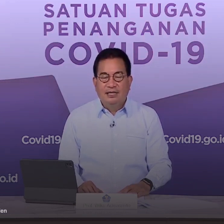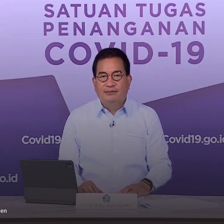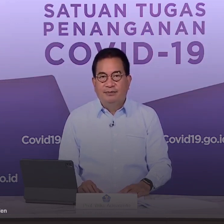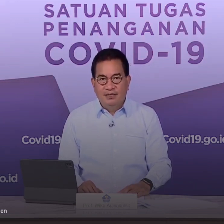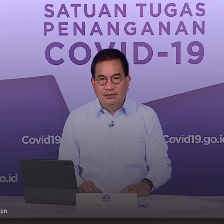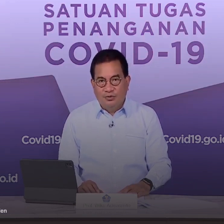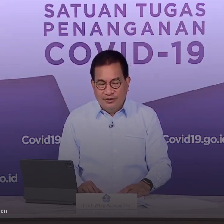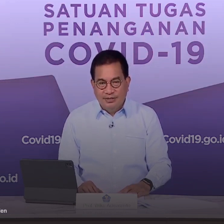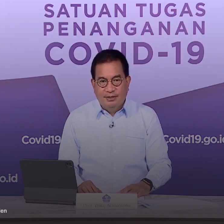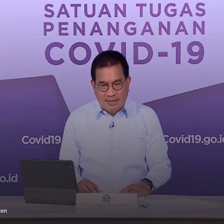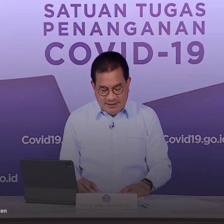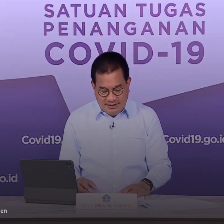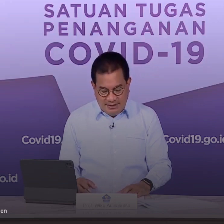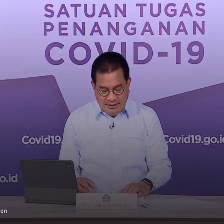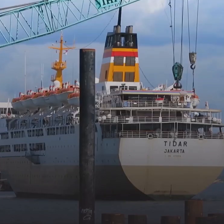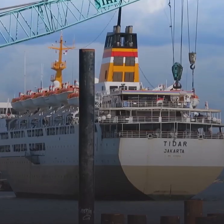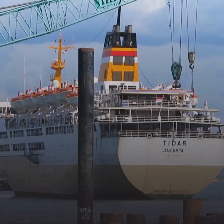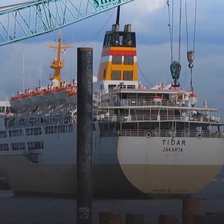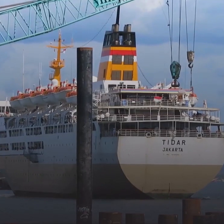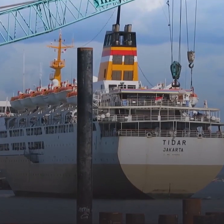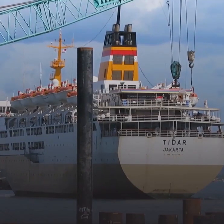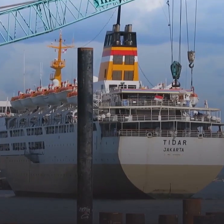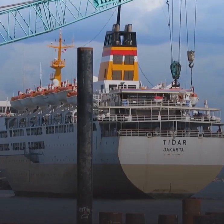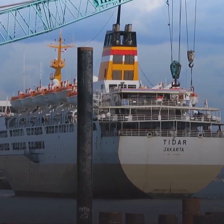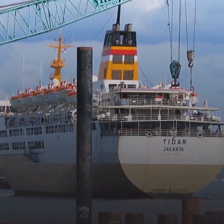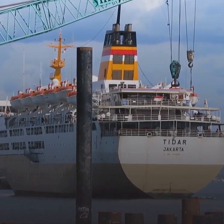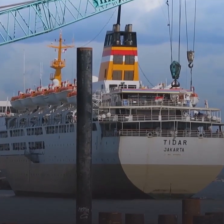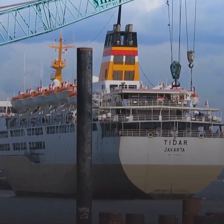lancar dan bebas COVID-19.